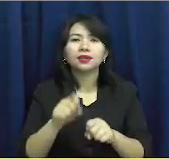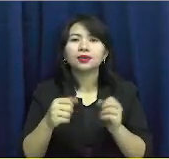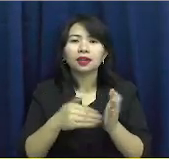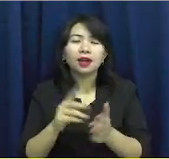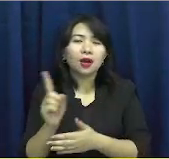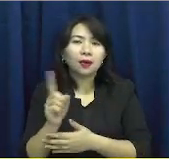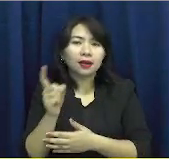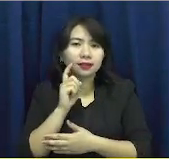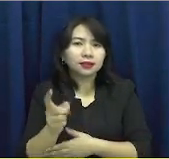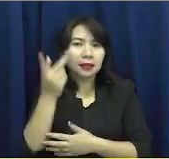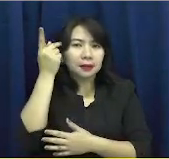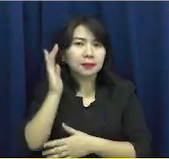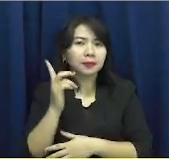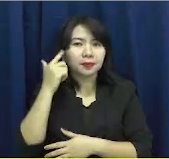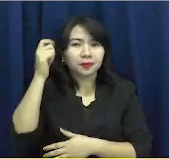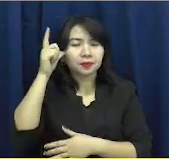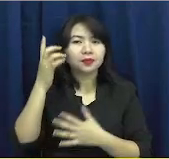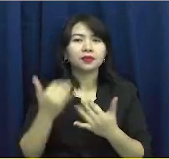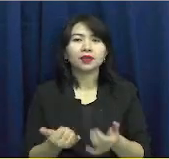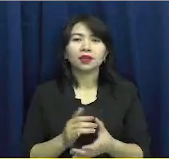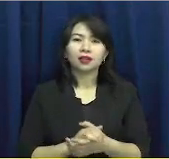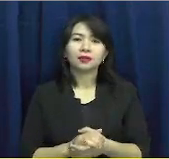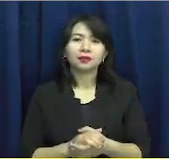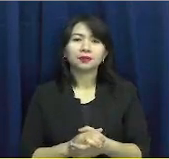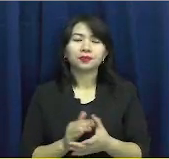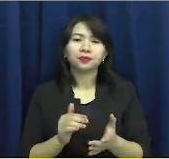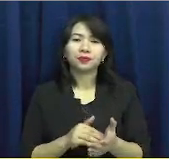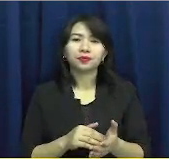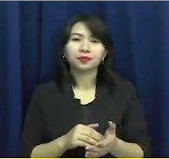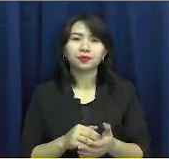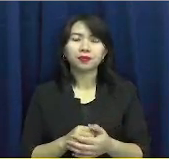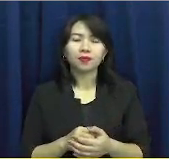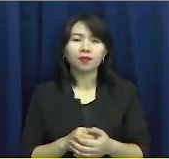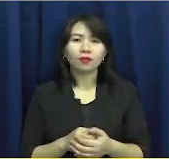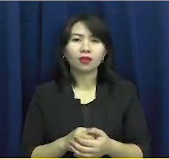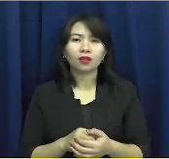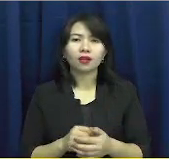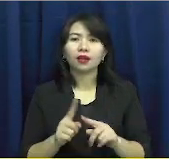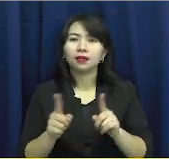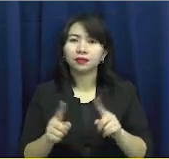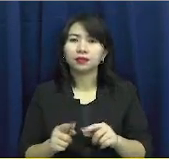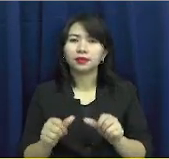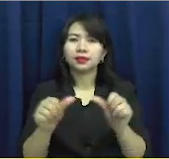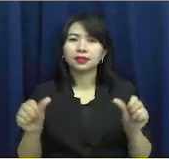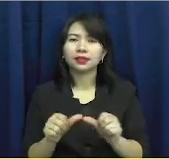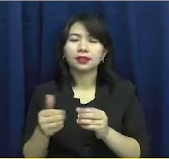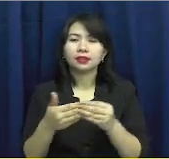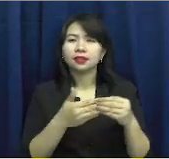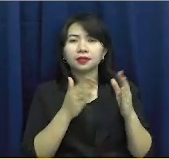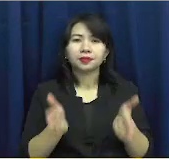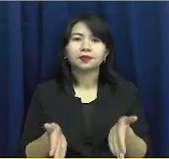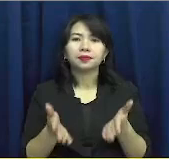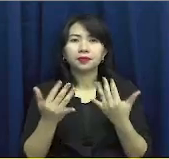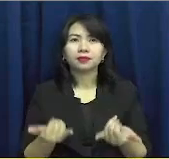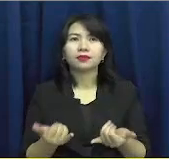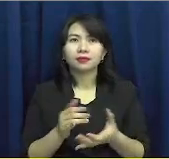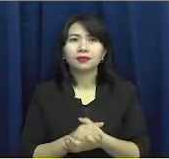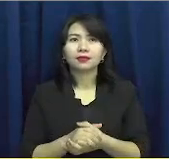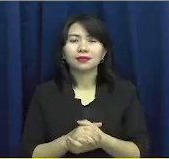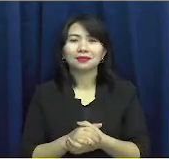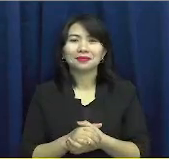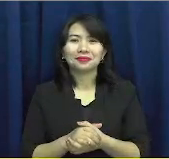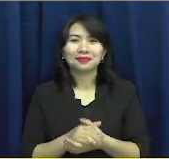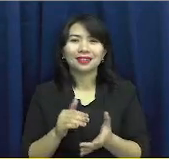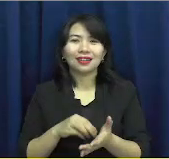sasabihin ng ating mahal na pastor, din sinasabi niya sa amin yan, as area leader, and we in-relay